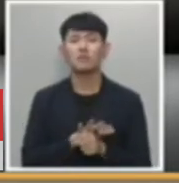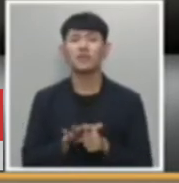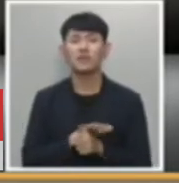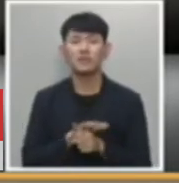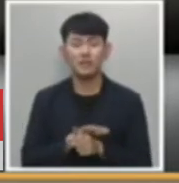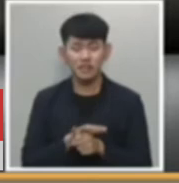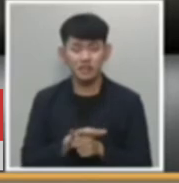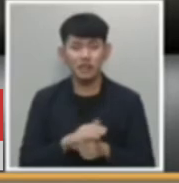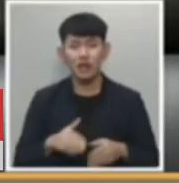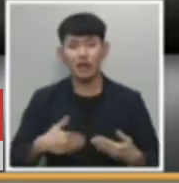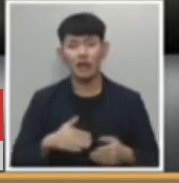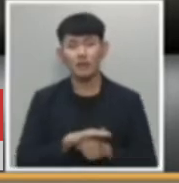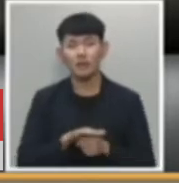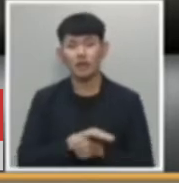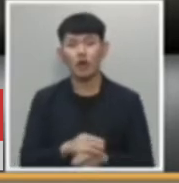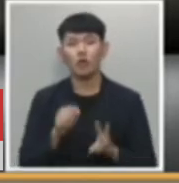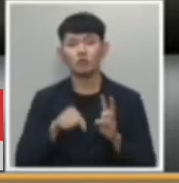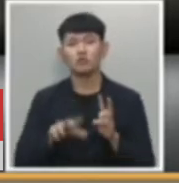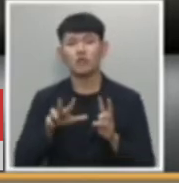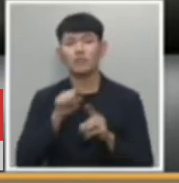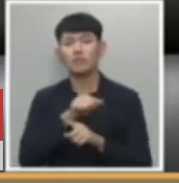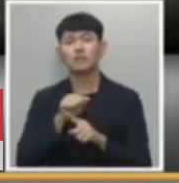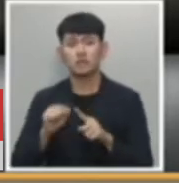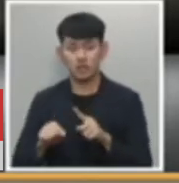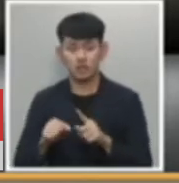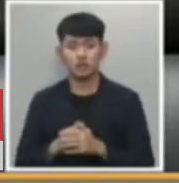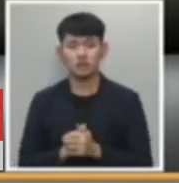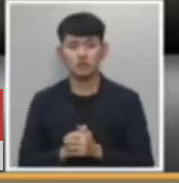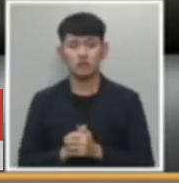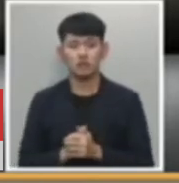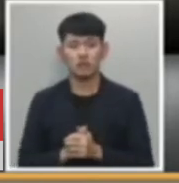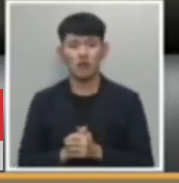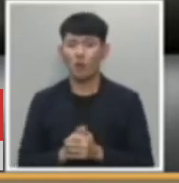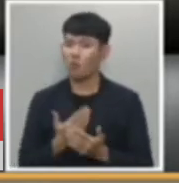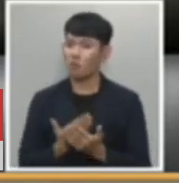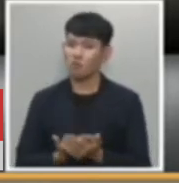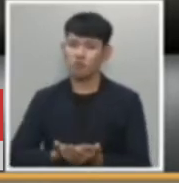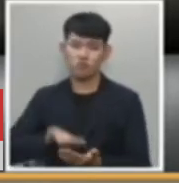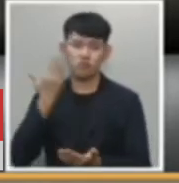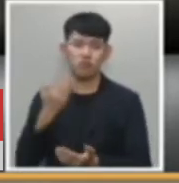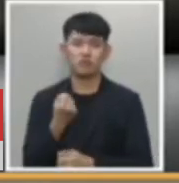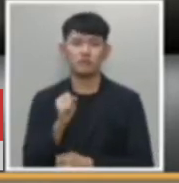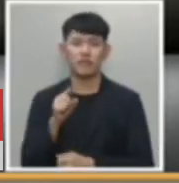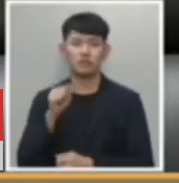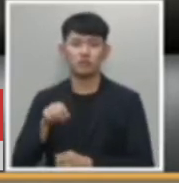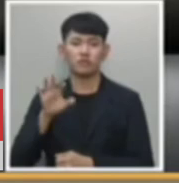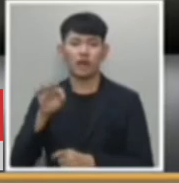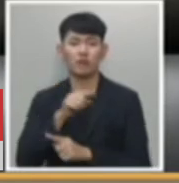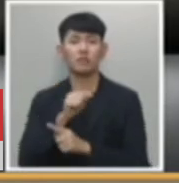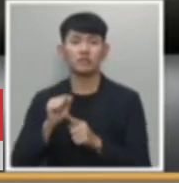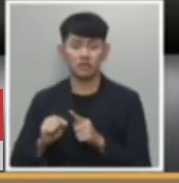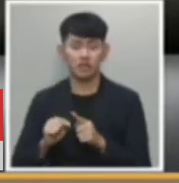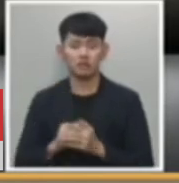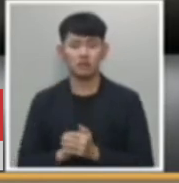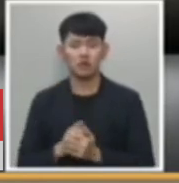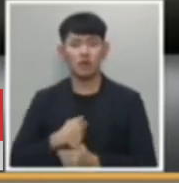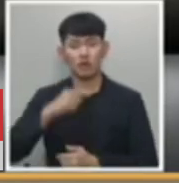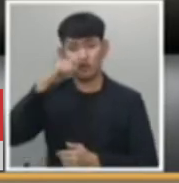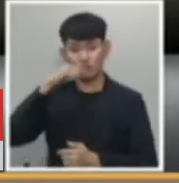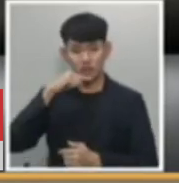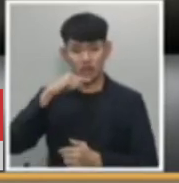country เนี่ยก็ประมาณ 6.3% ของประเทศที่มีรายได้สูงเนี่ย 11.9% ของประเทศไทยเนี่